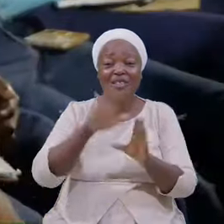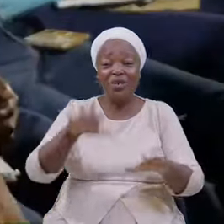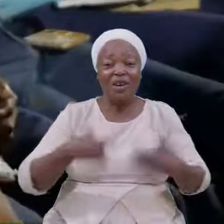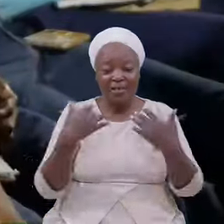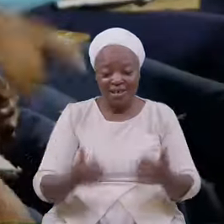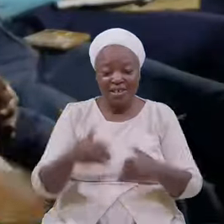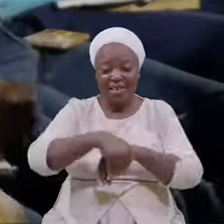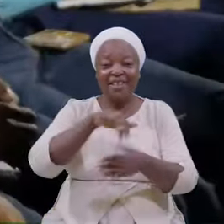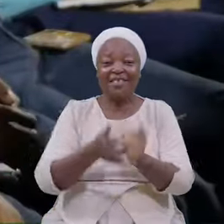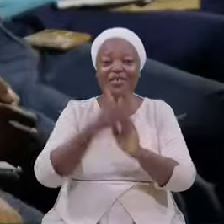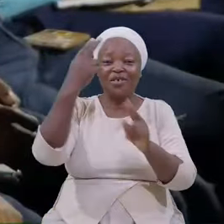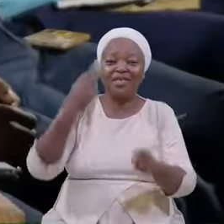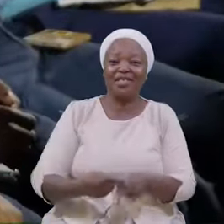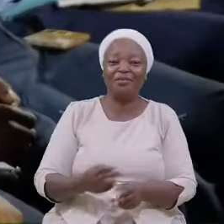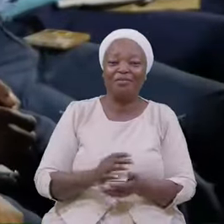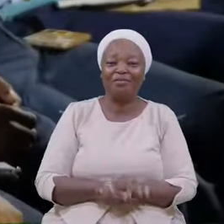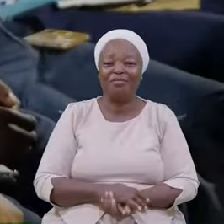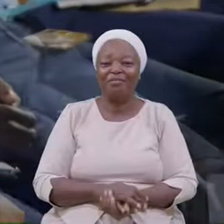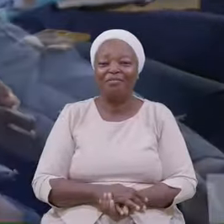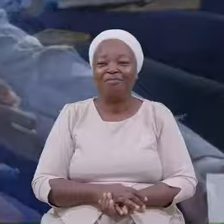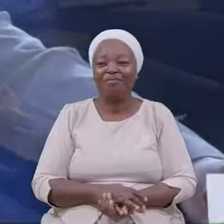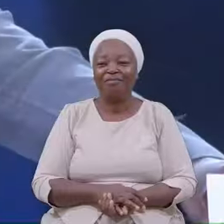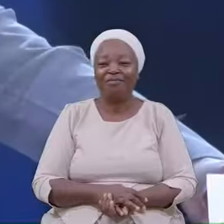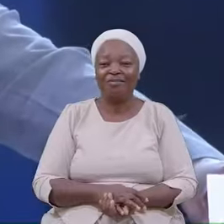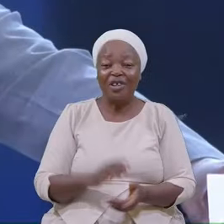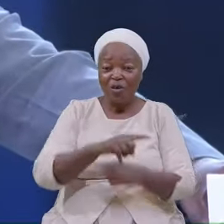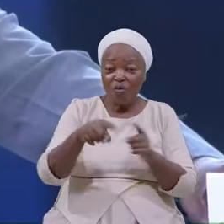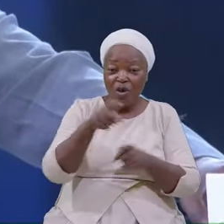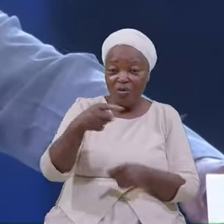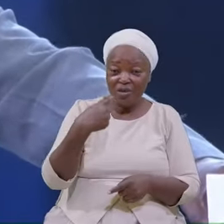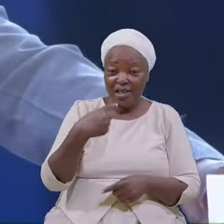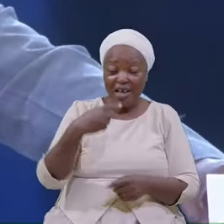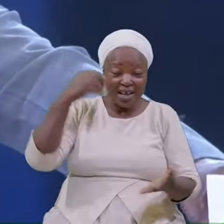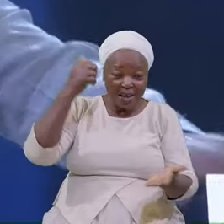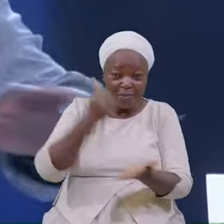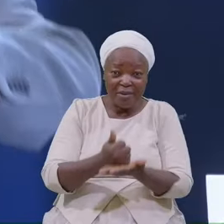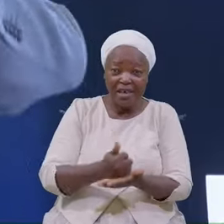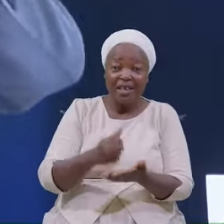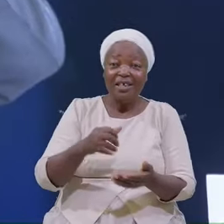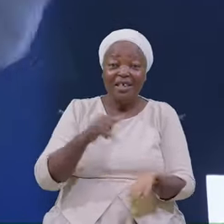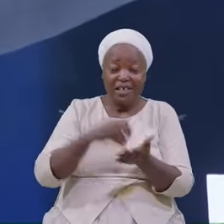Amen. Je dis que qu'il en soit ainsi dans votre vie ce soir. Amen.